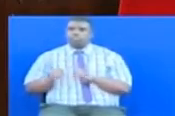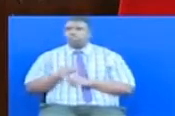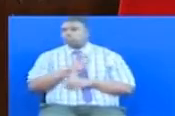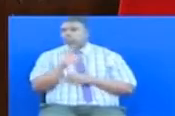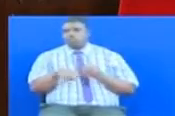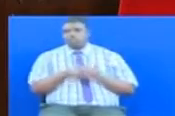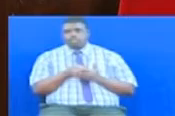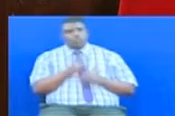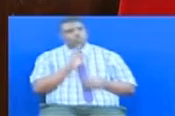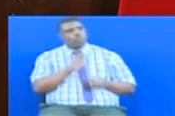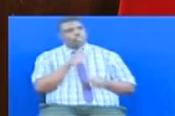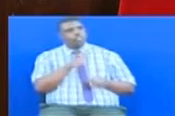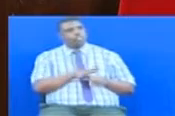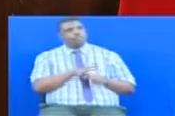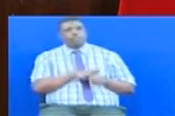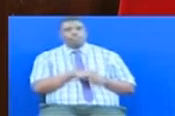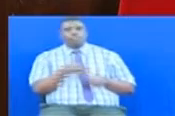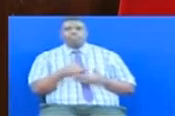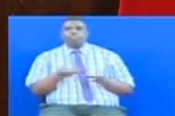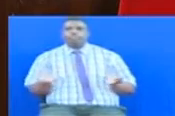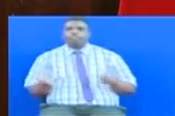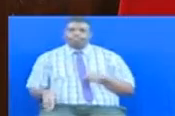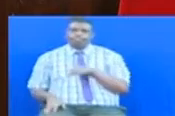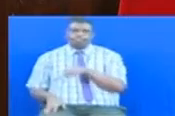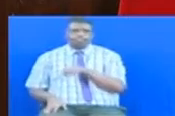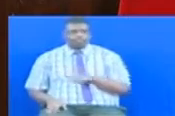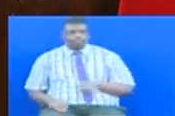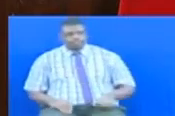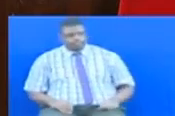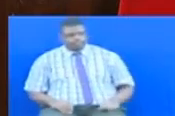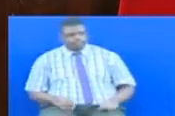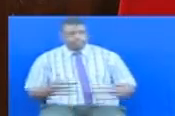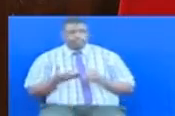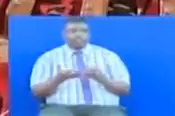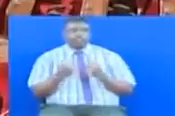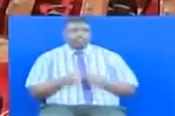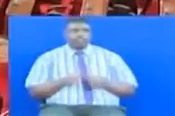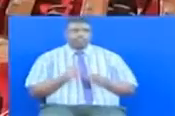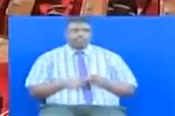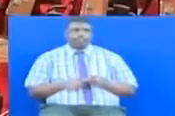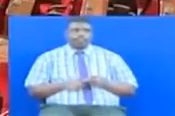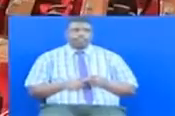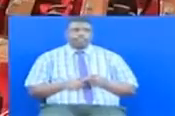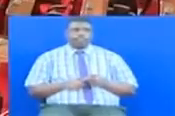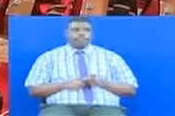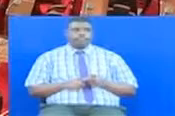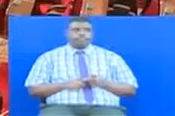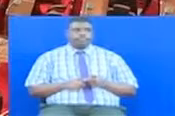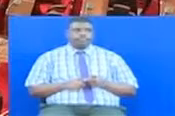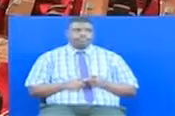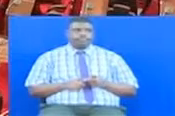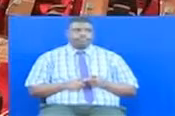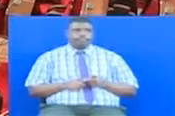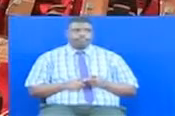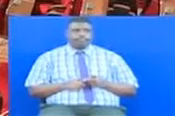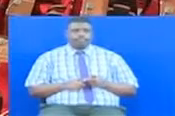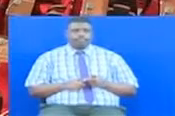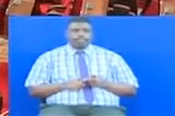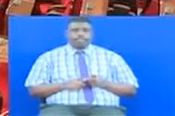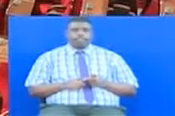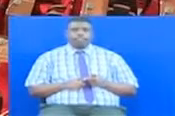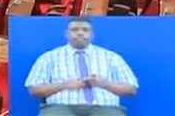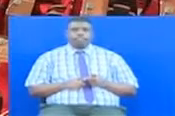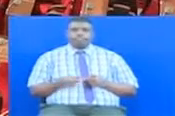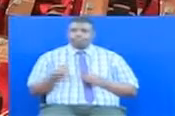Hapakuwa na hoja nyingi sana ambazo pengine zingehitaji clarification ya kwenda kudipa, lakini nilitaka tu niyazungumzie hayo